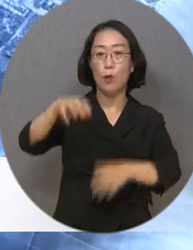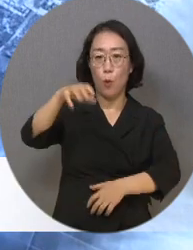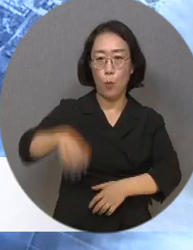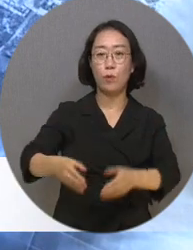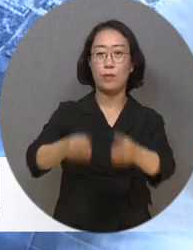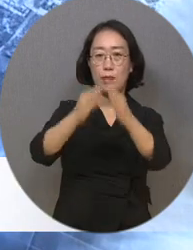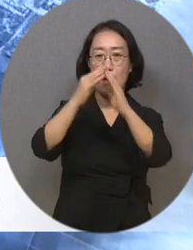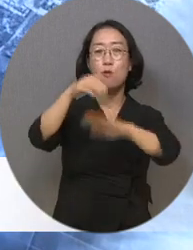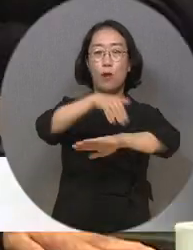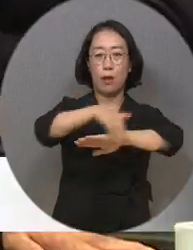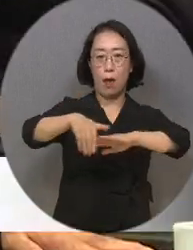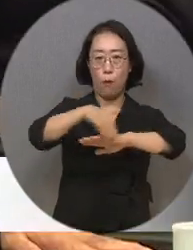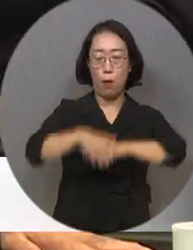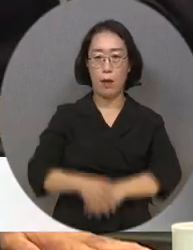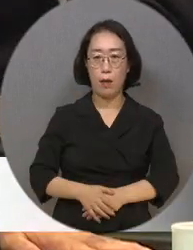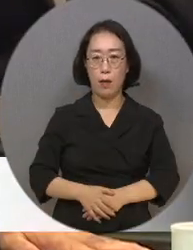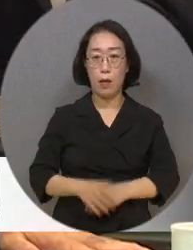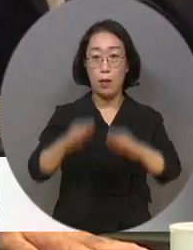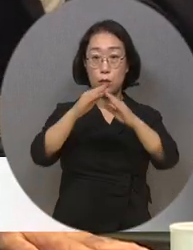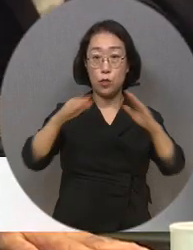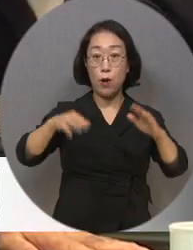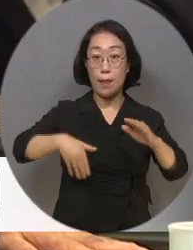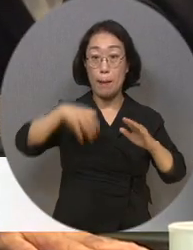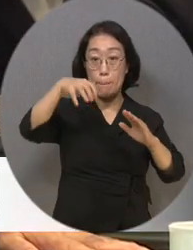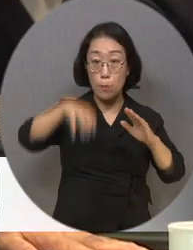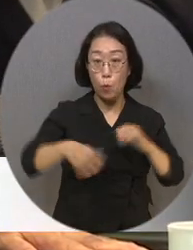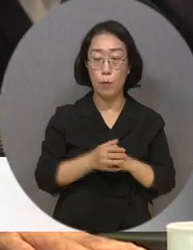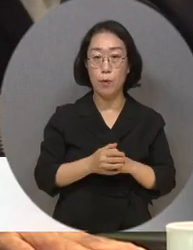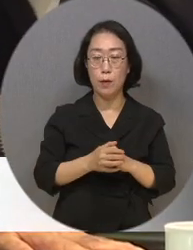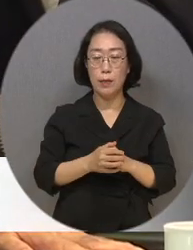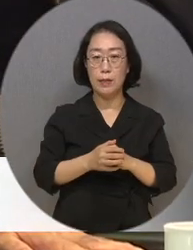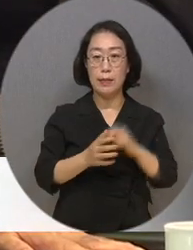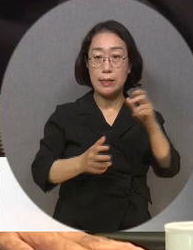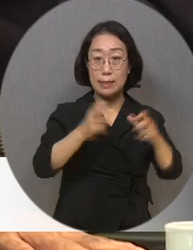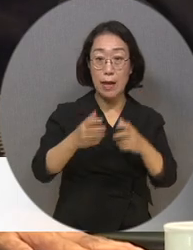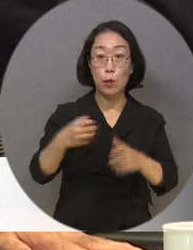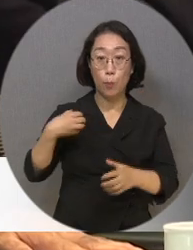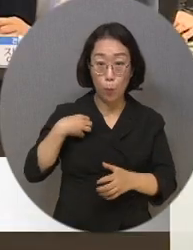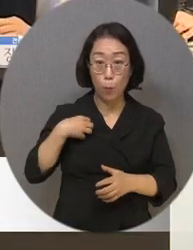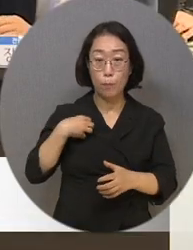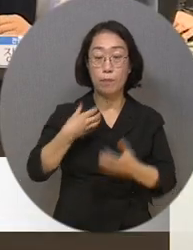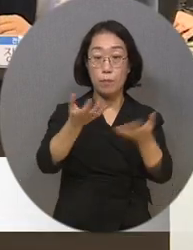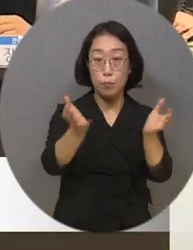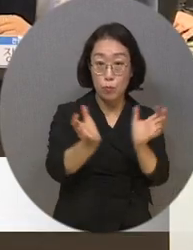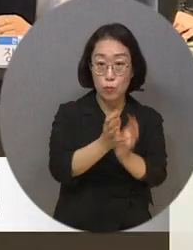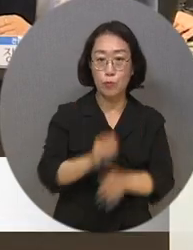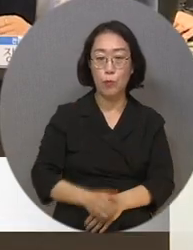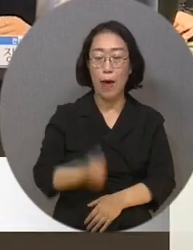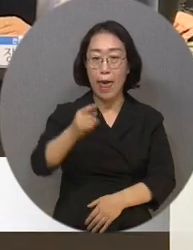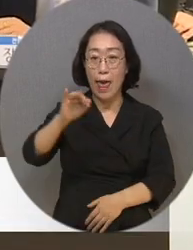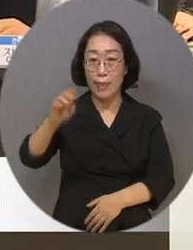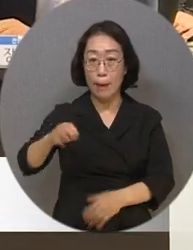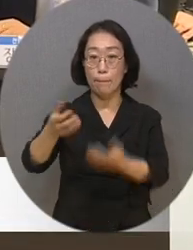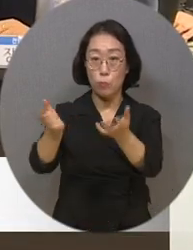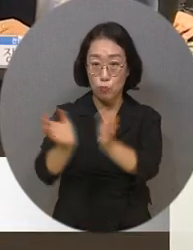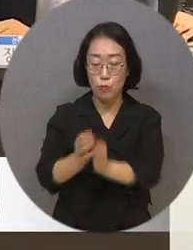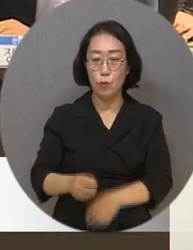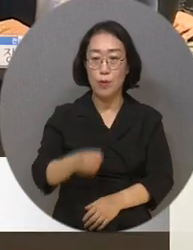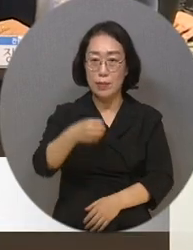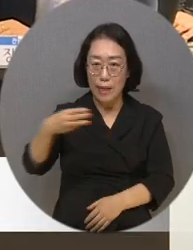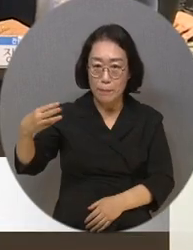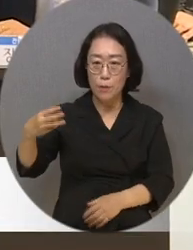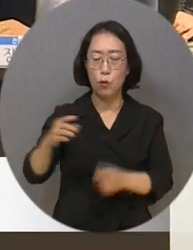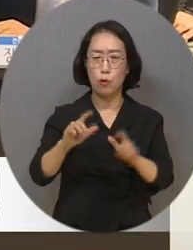계획입니다. 전남도는 산업통상자원부, 해남군, 한국전력공사, 삼성물산